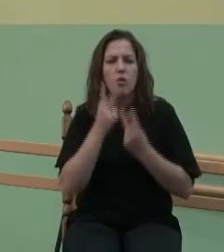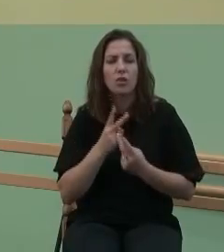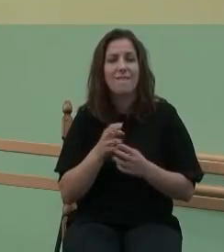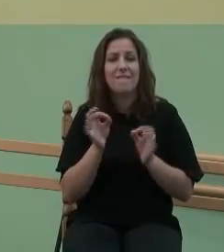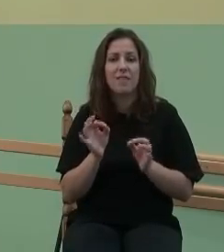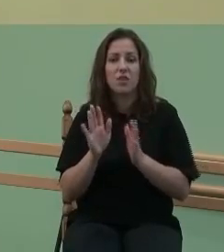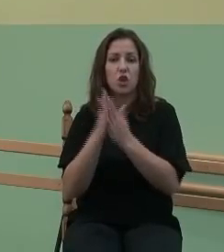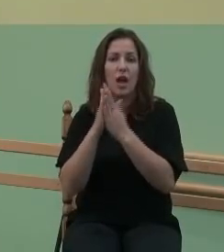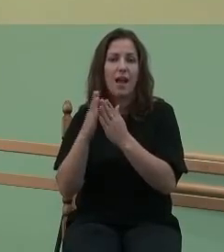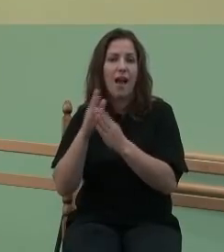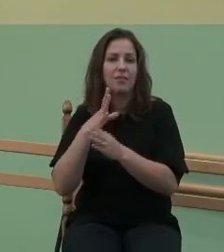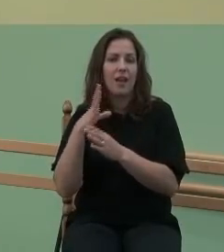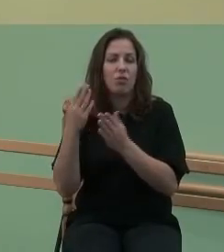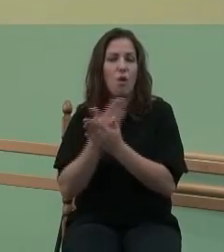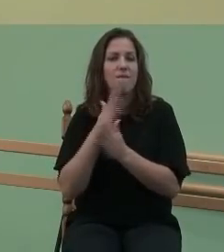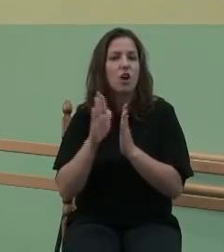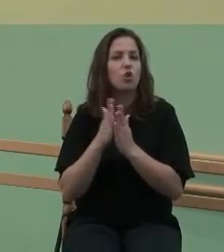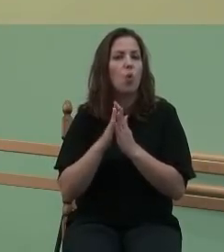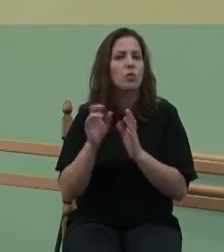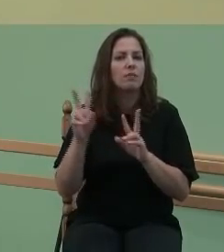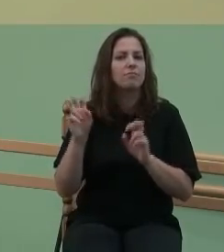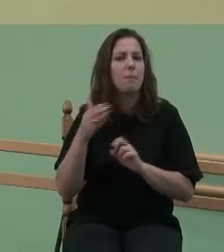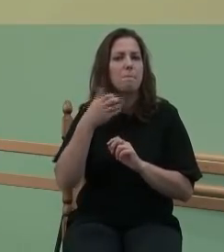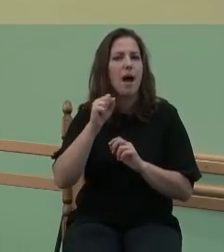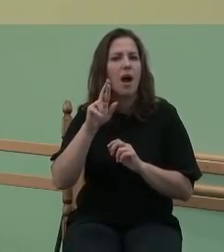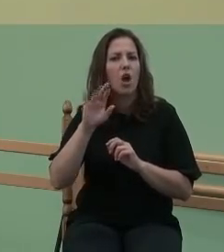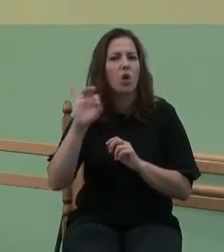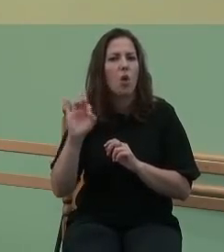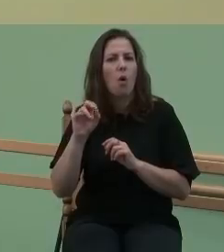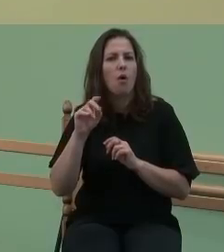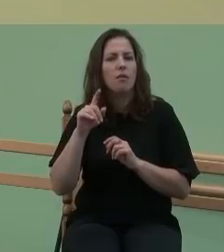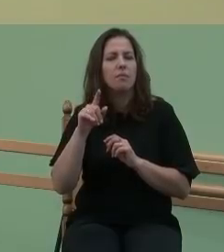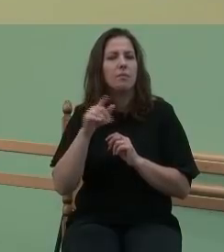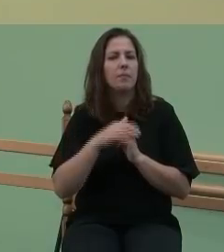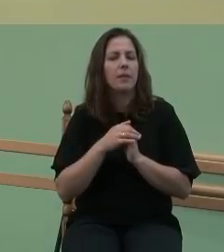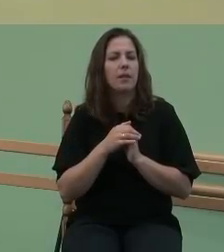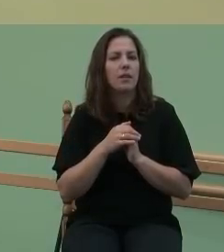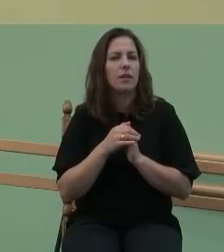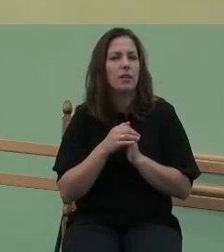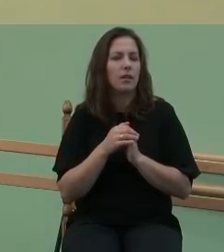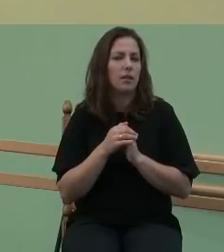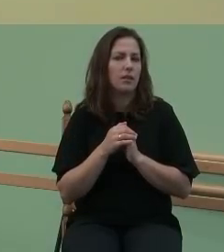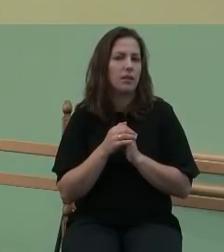w księgarniach jest nowa książka Mario Vargasa Llosy,